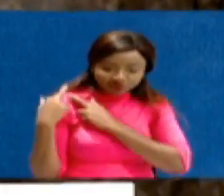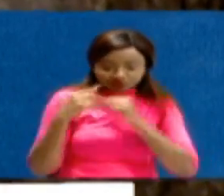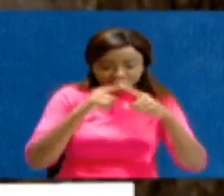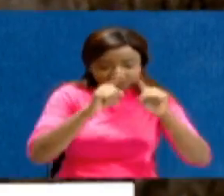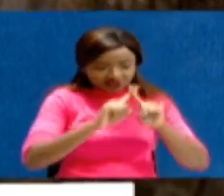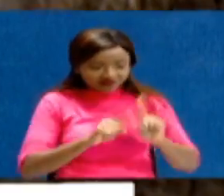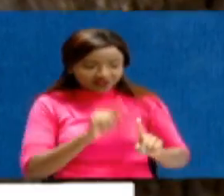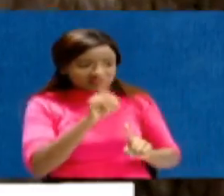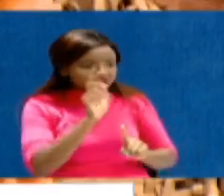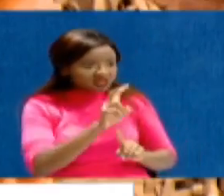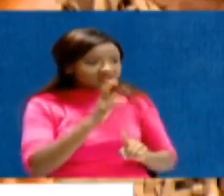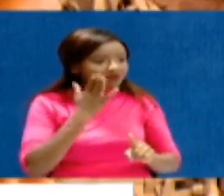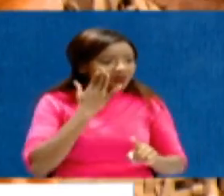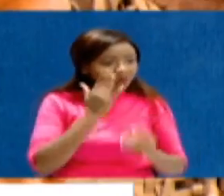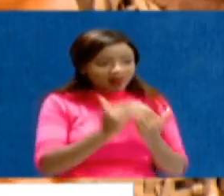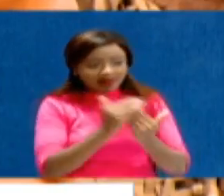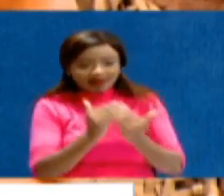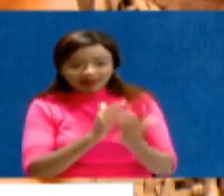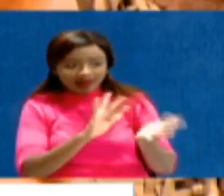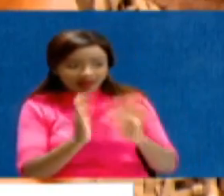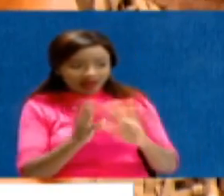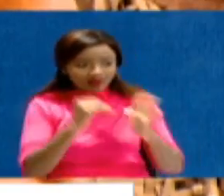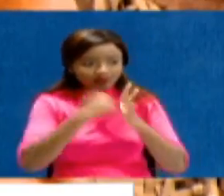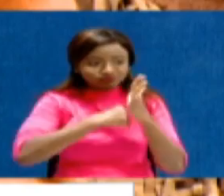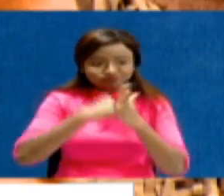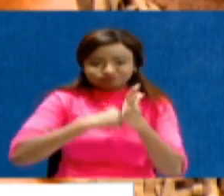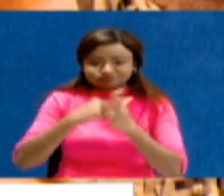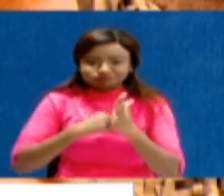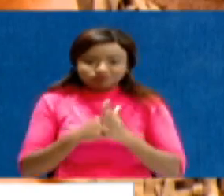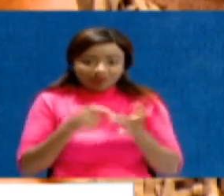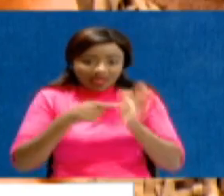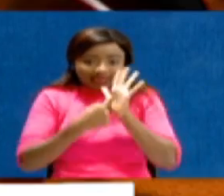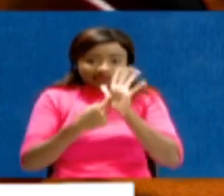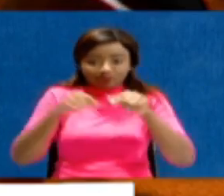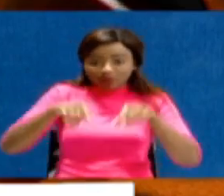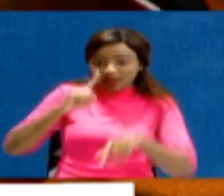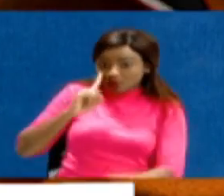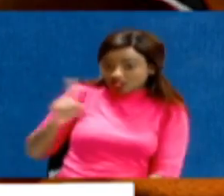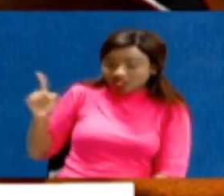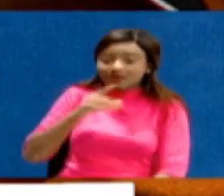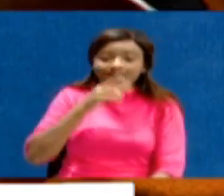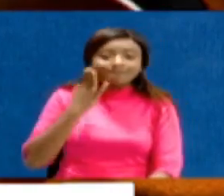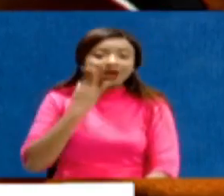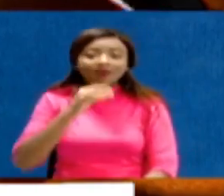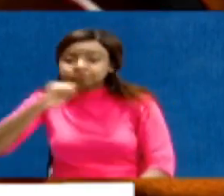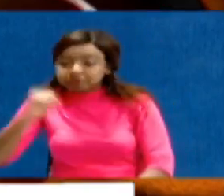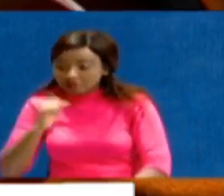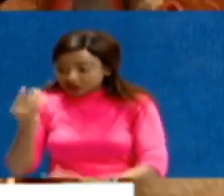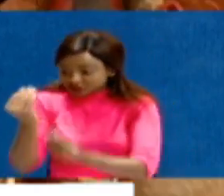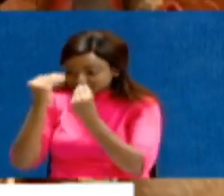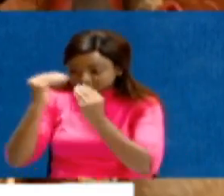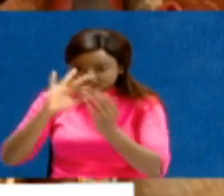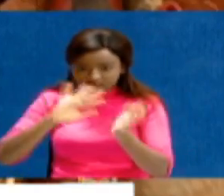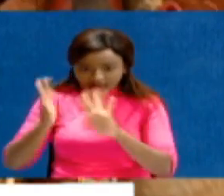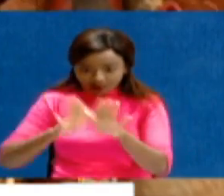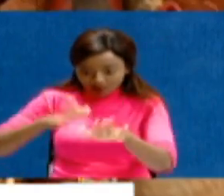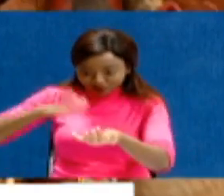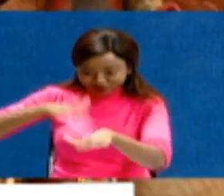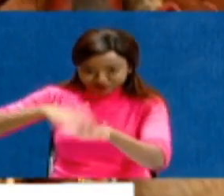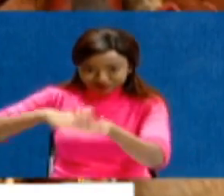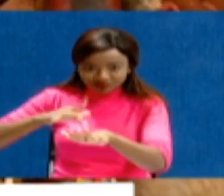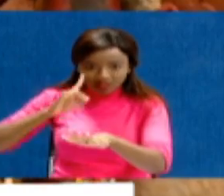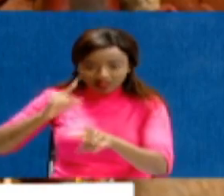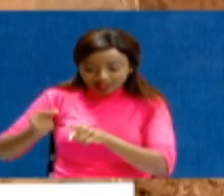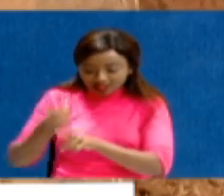nyanyake. Kwa mfano hapa anajifunza kushona kutoka kwa nyanyake. Kwenye siku za kawaida, shanga hizi wanazozishona